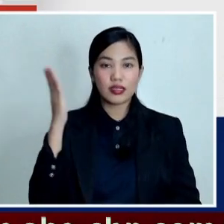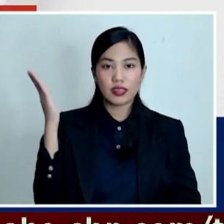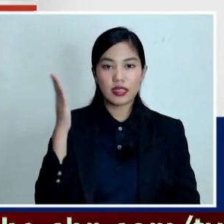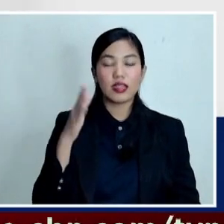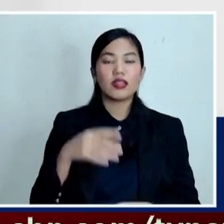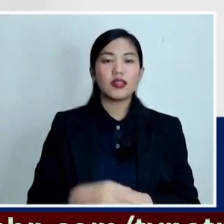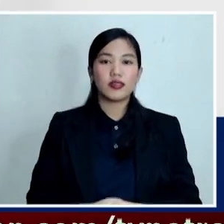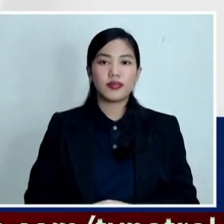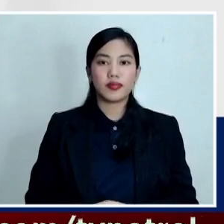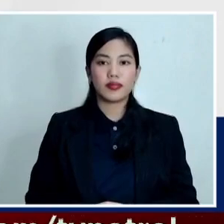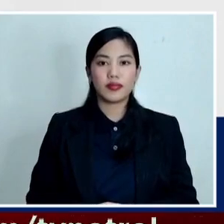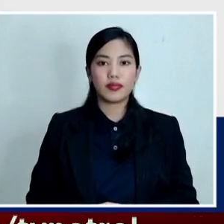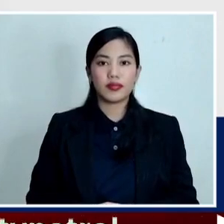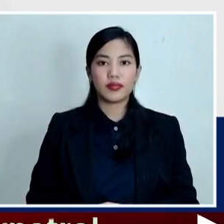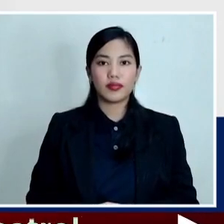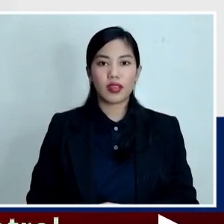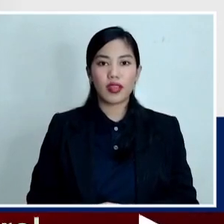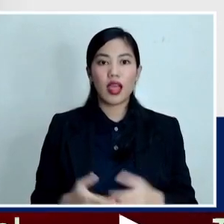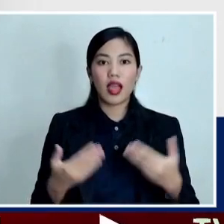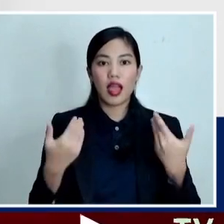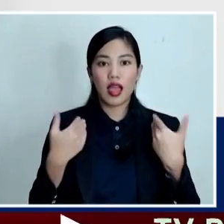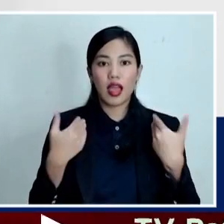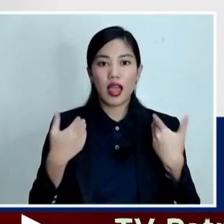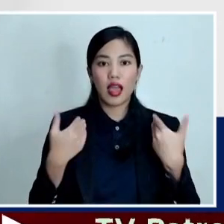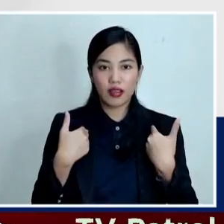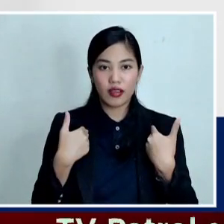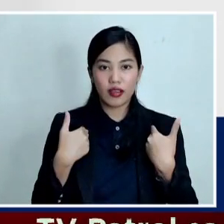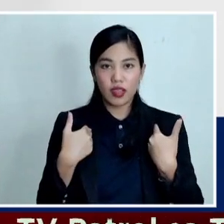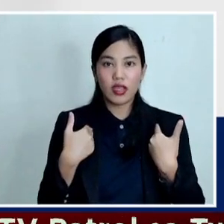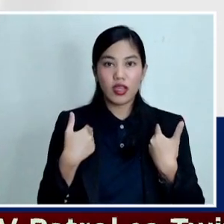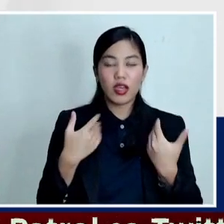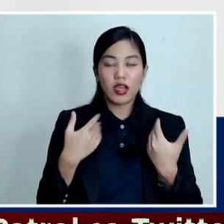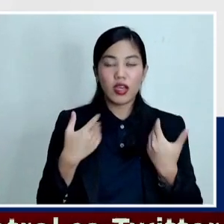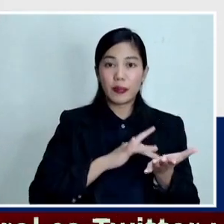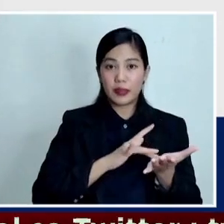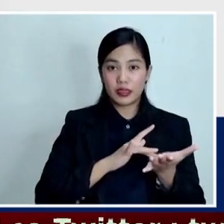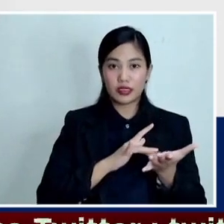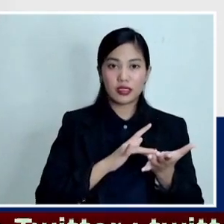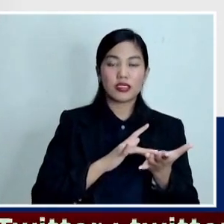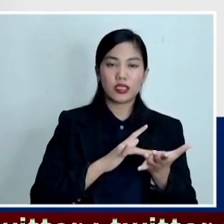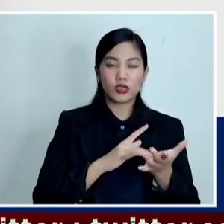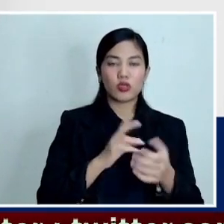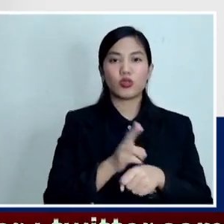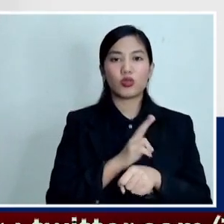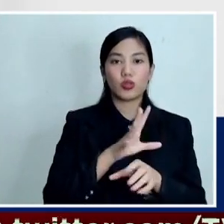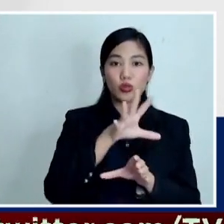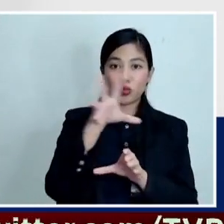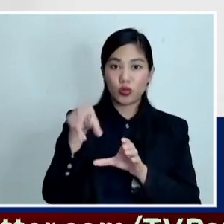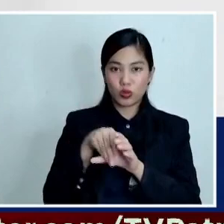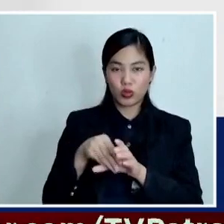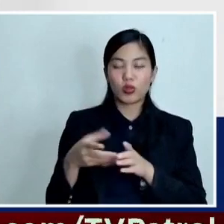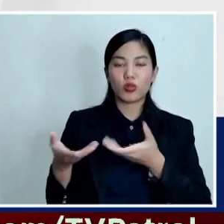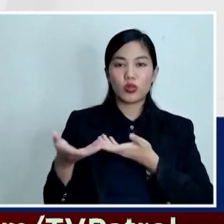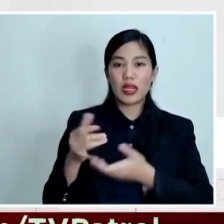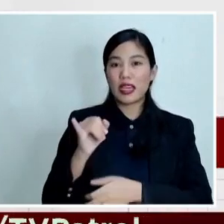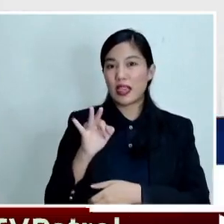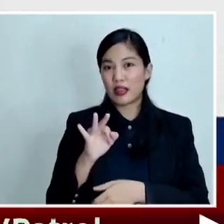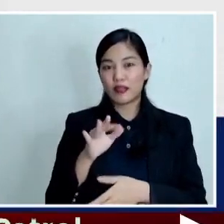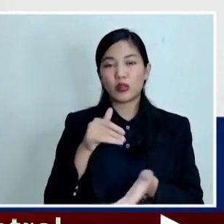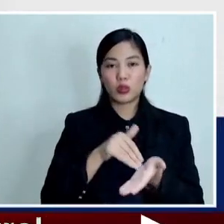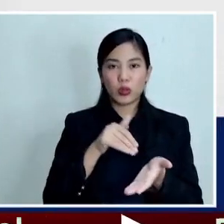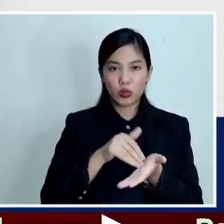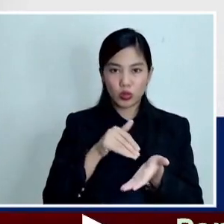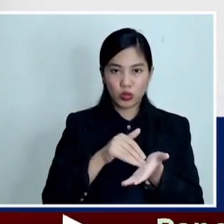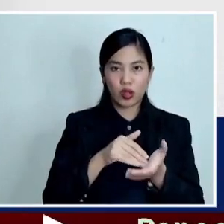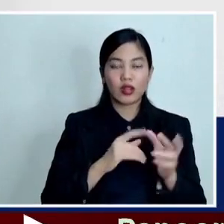chest x-ray. May mga maintenance medicine din na pasok sa listahan ng konsulta sakaling ireseta ng doktor. Maglalaan